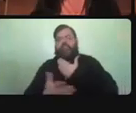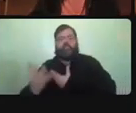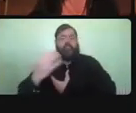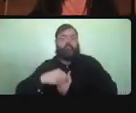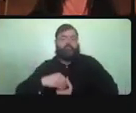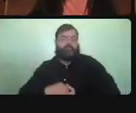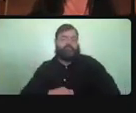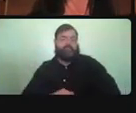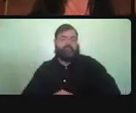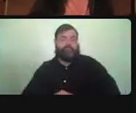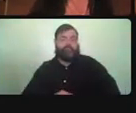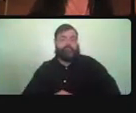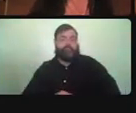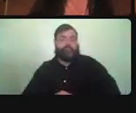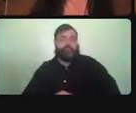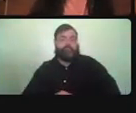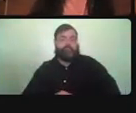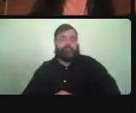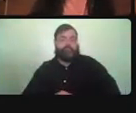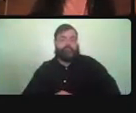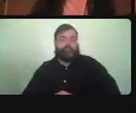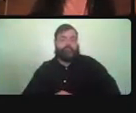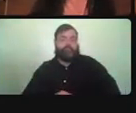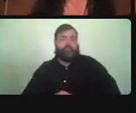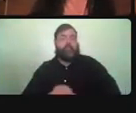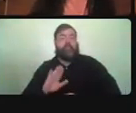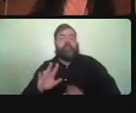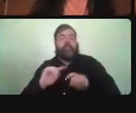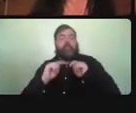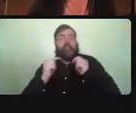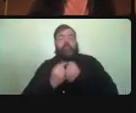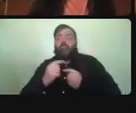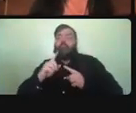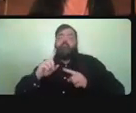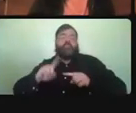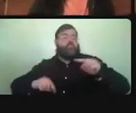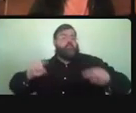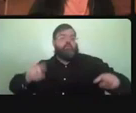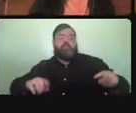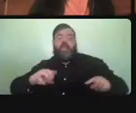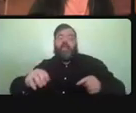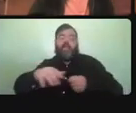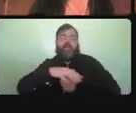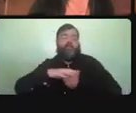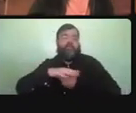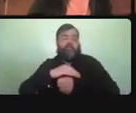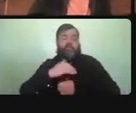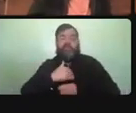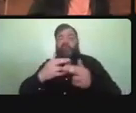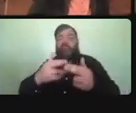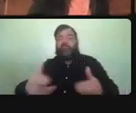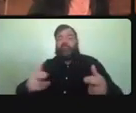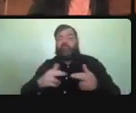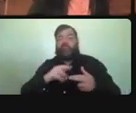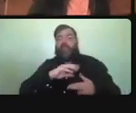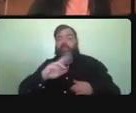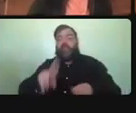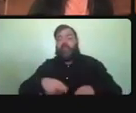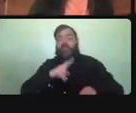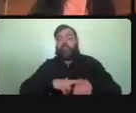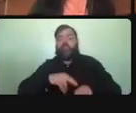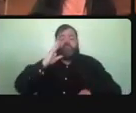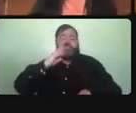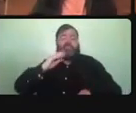Pia tumeweza kuangalia mambo mengine yanayohusiana na shule ambazo ziko karibu